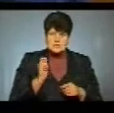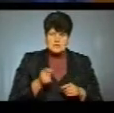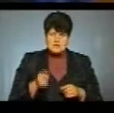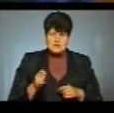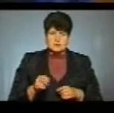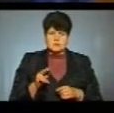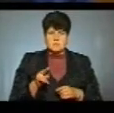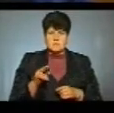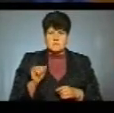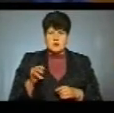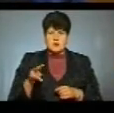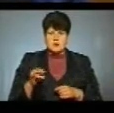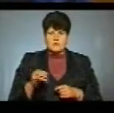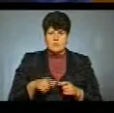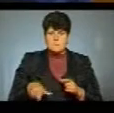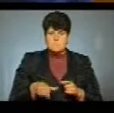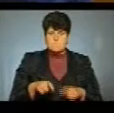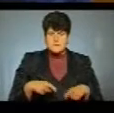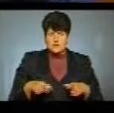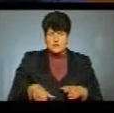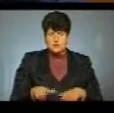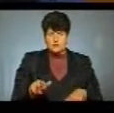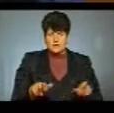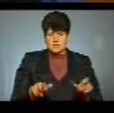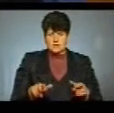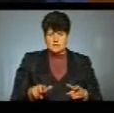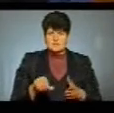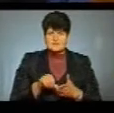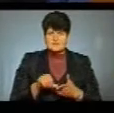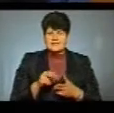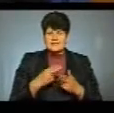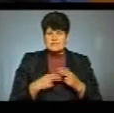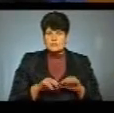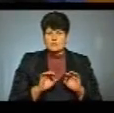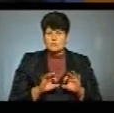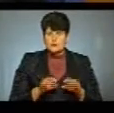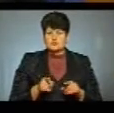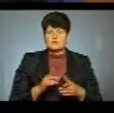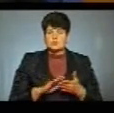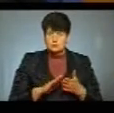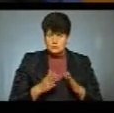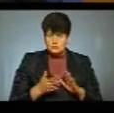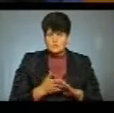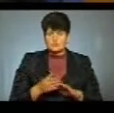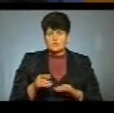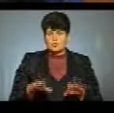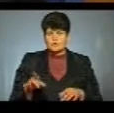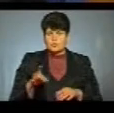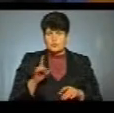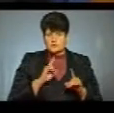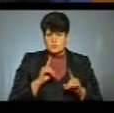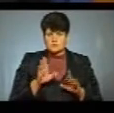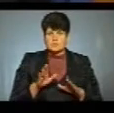у бігові доріжки стадіону. Представники цирку коментували, що вони узгодили з головою районної ради, що вони будуть